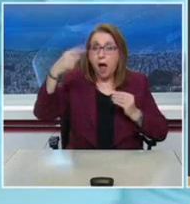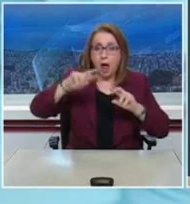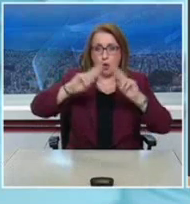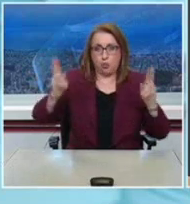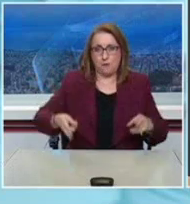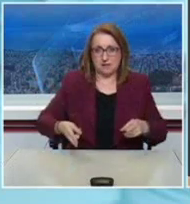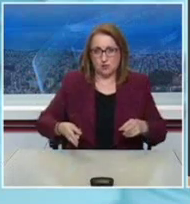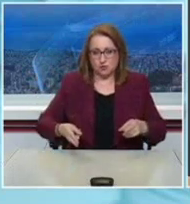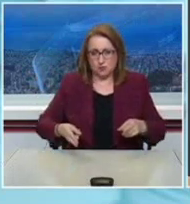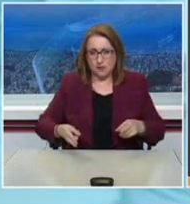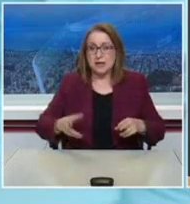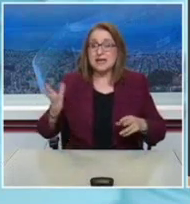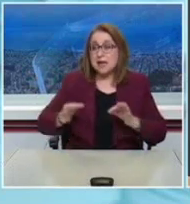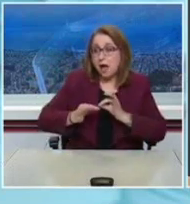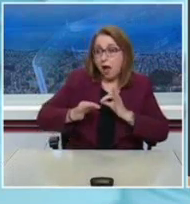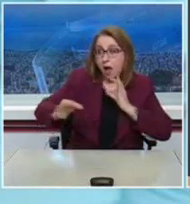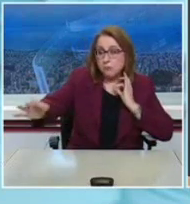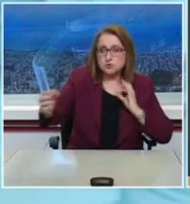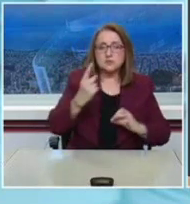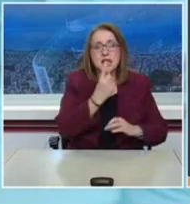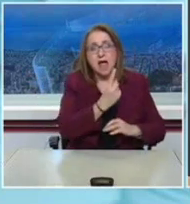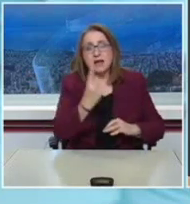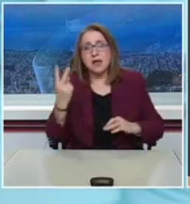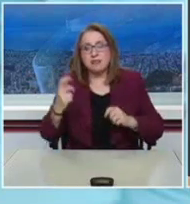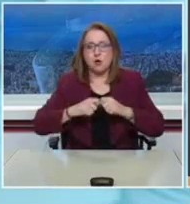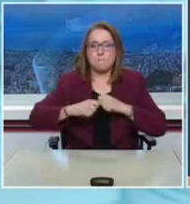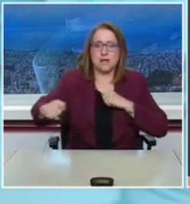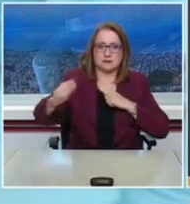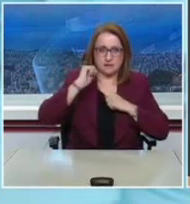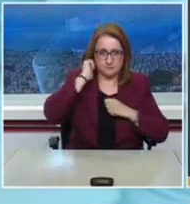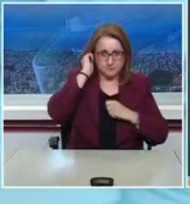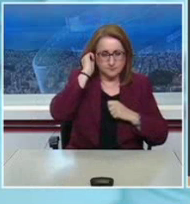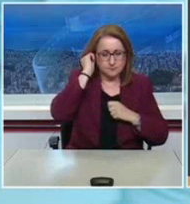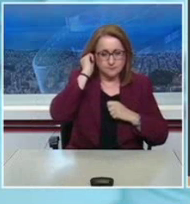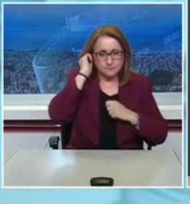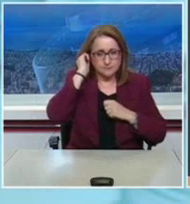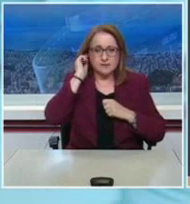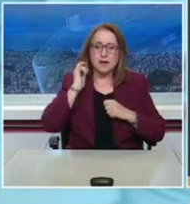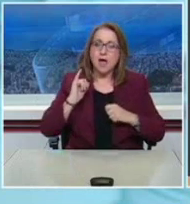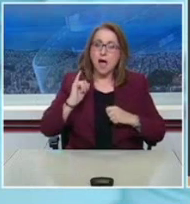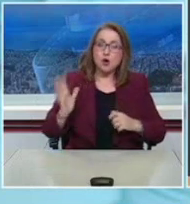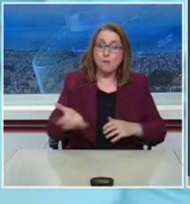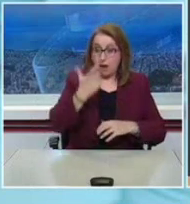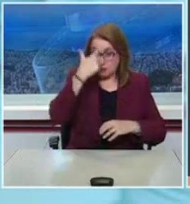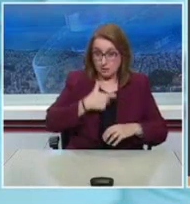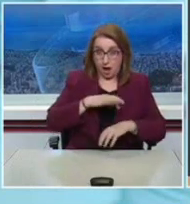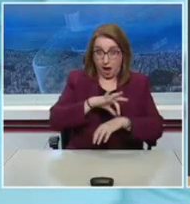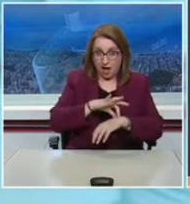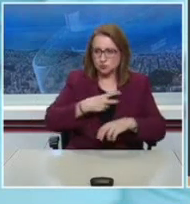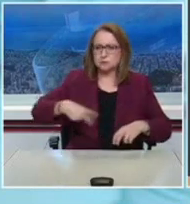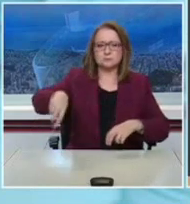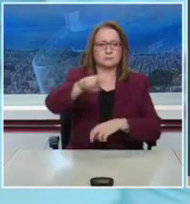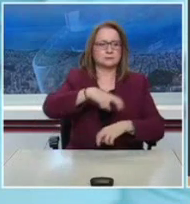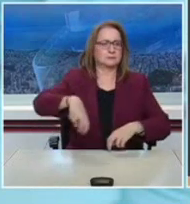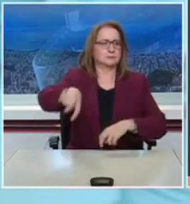απόσταση τουλάχιστον 1 με 2 μέτρα από τον άρρωστο. Επίσης, να περιορίζονται οι μετακινήσεις του ασθενή στο σπίτι και να υπάρχει καλός αρισμός